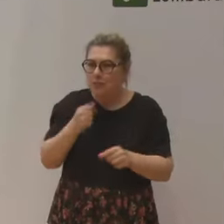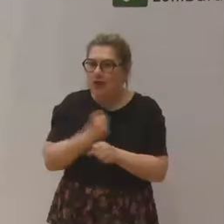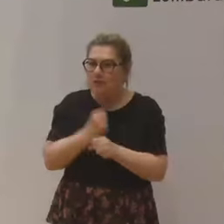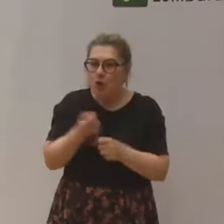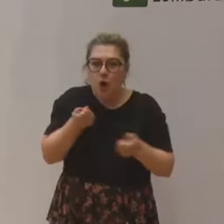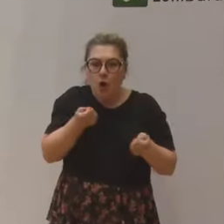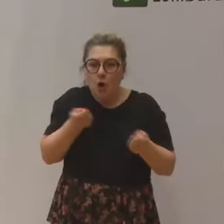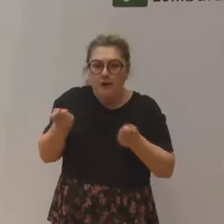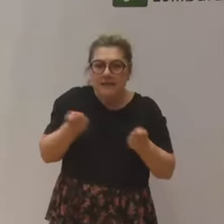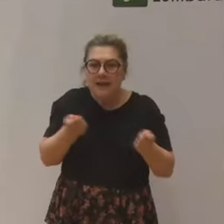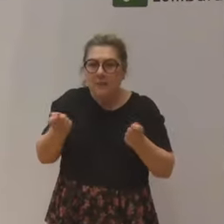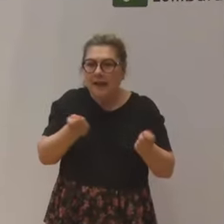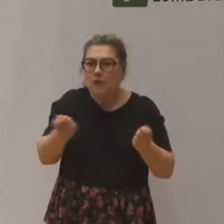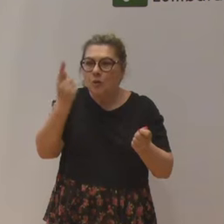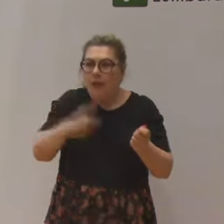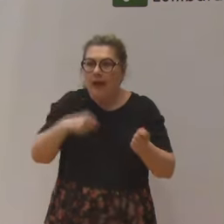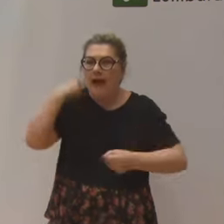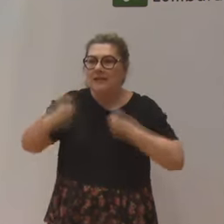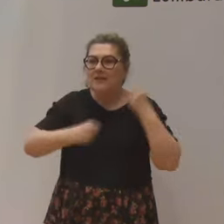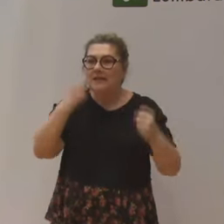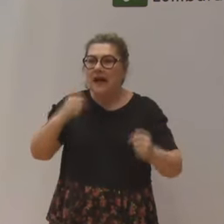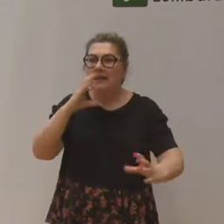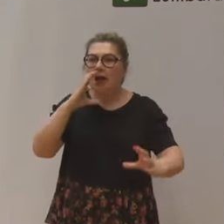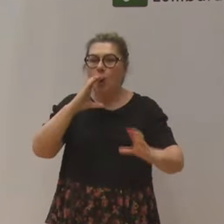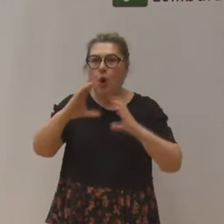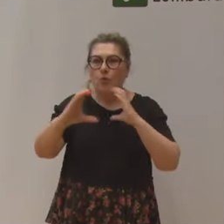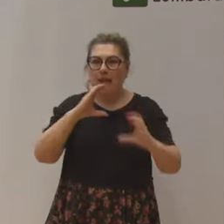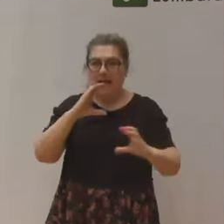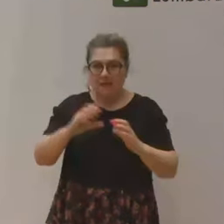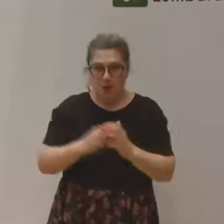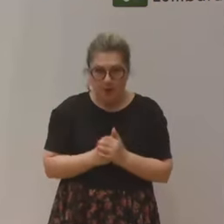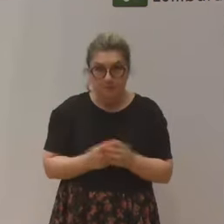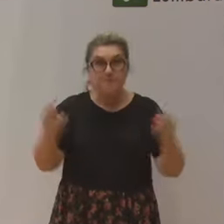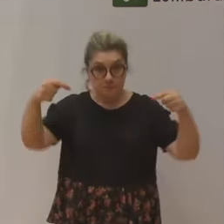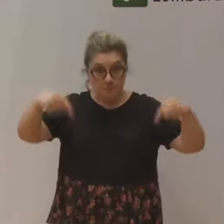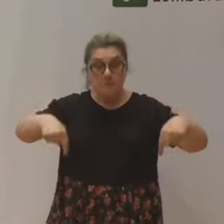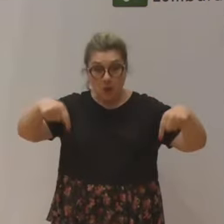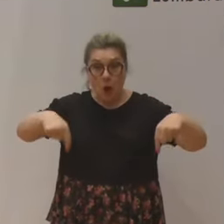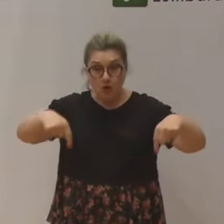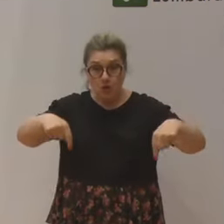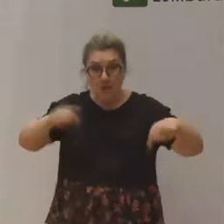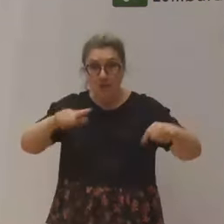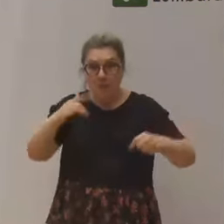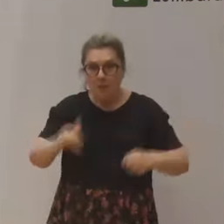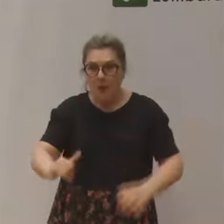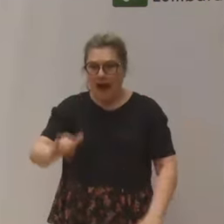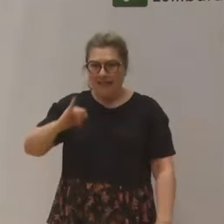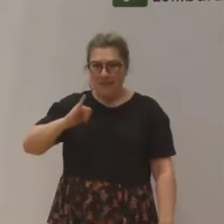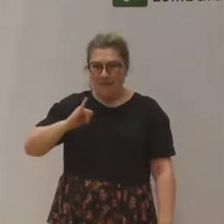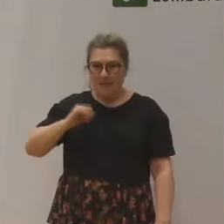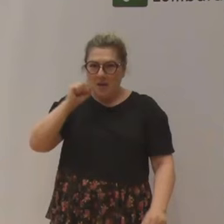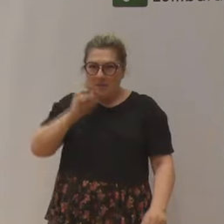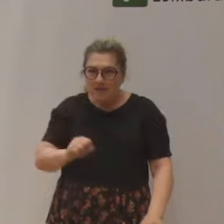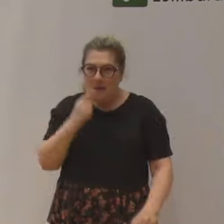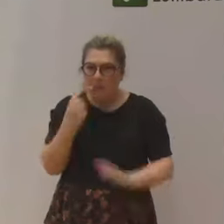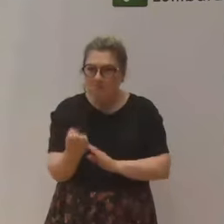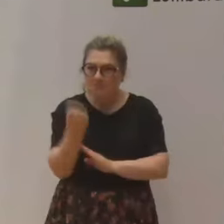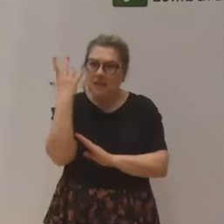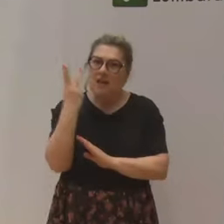coordinamento sull'attività di comunicazione. E quindi oggi, diciamo anche in anteprima, si potranno